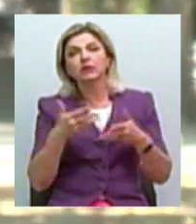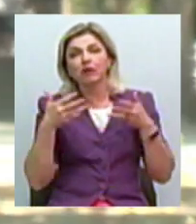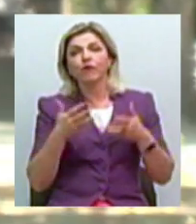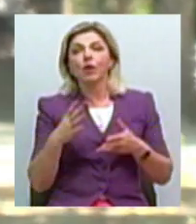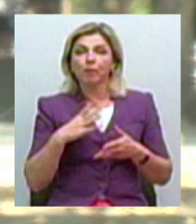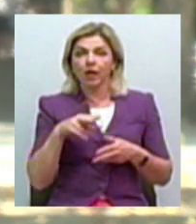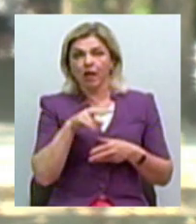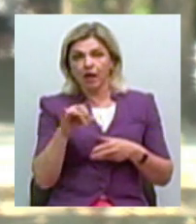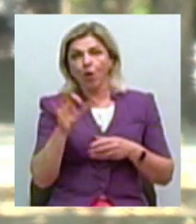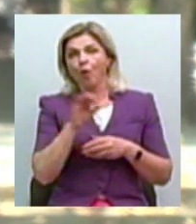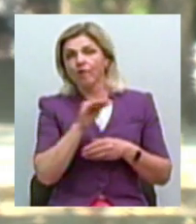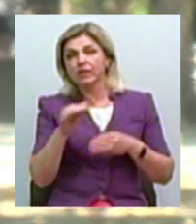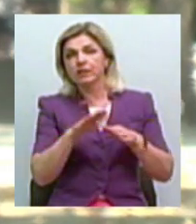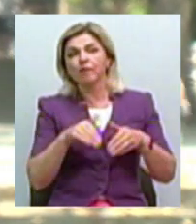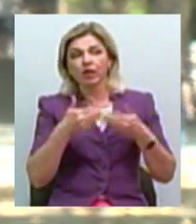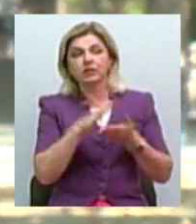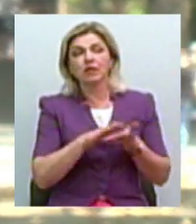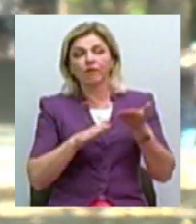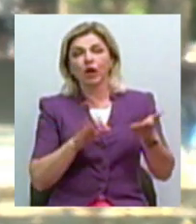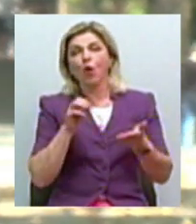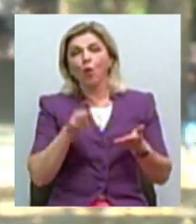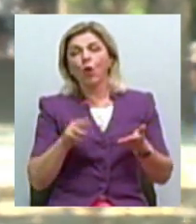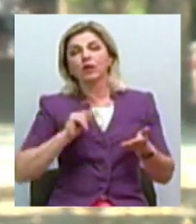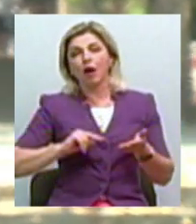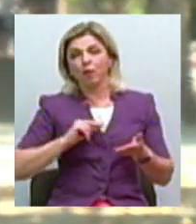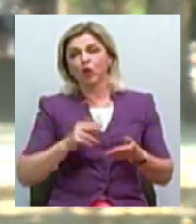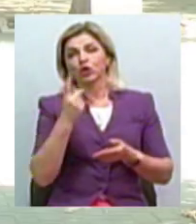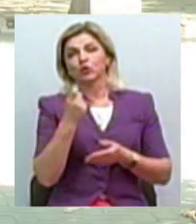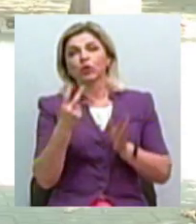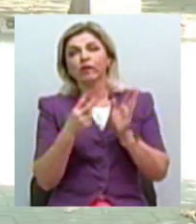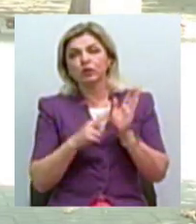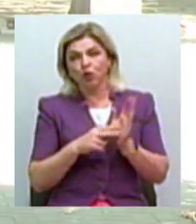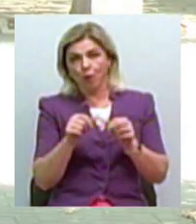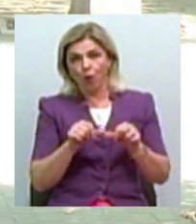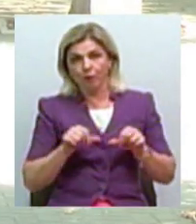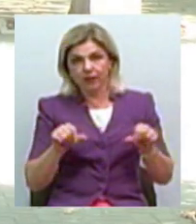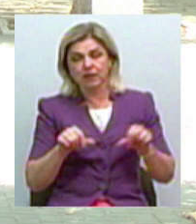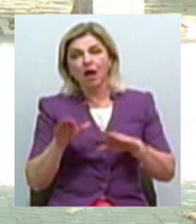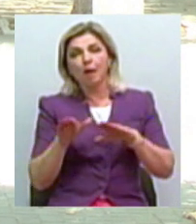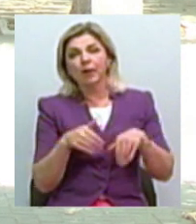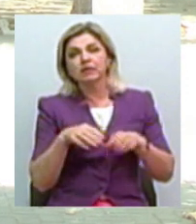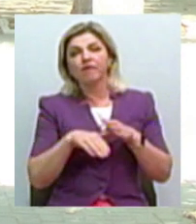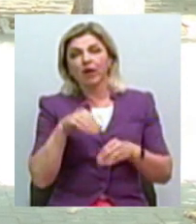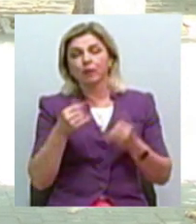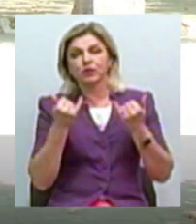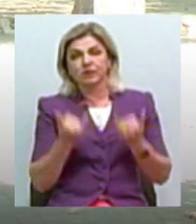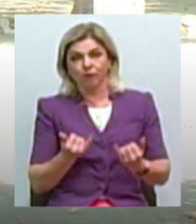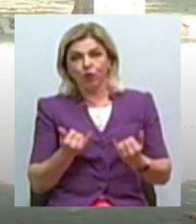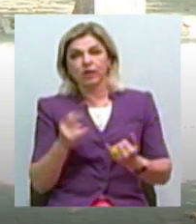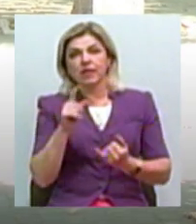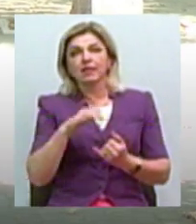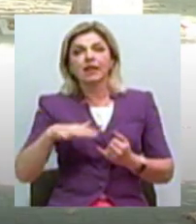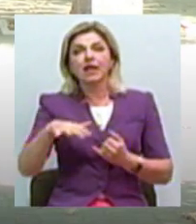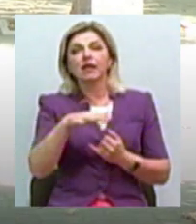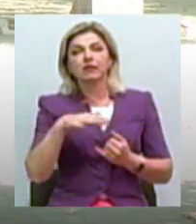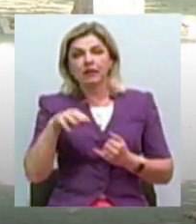до правоохоронців від представників 127-ї окружної виборчої комісії. Наразі, після виборів, на сьогоднішній день, за територіально